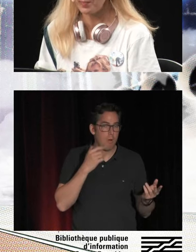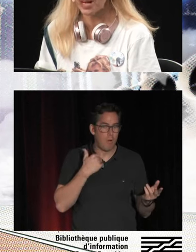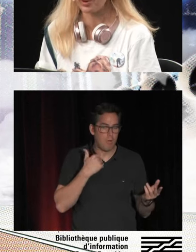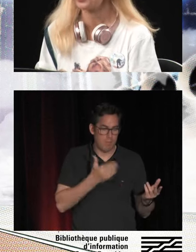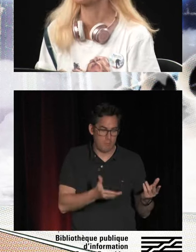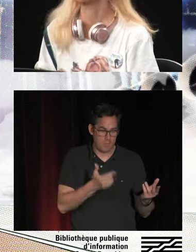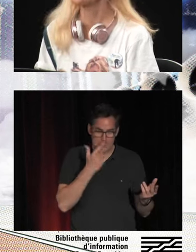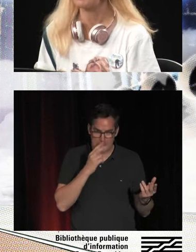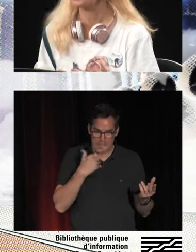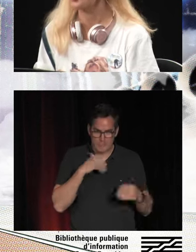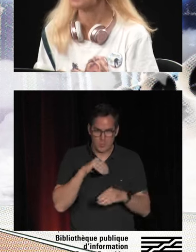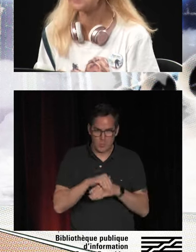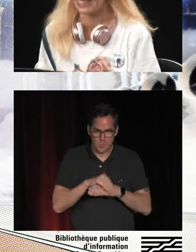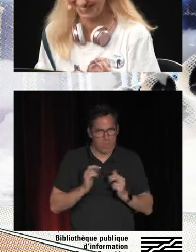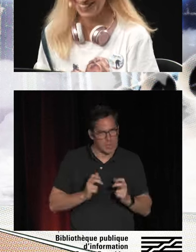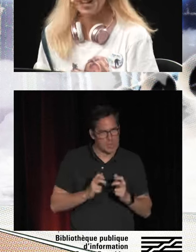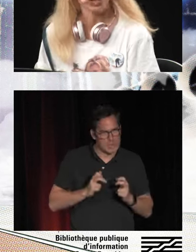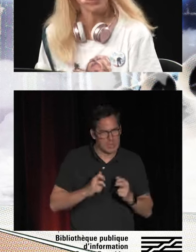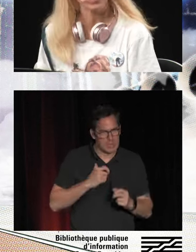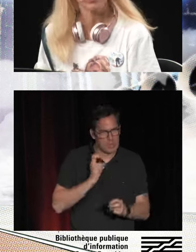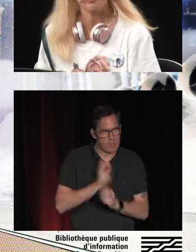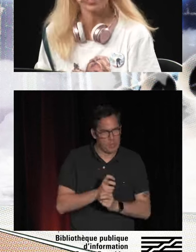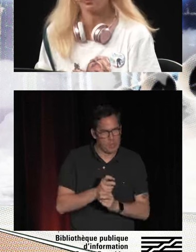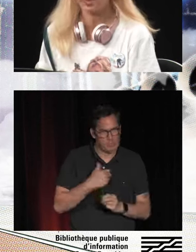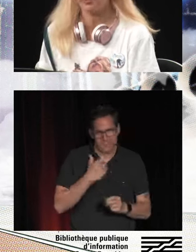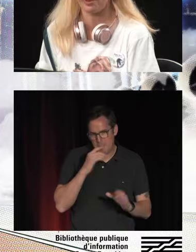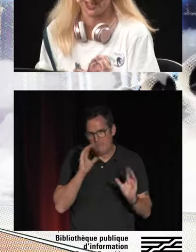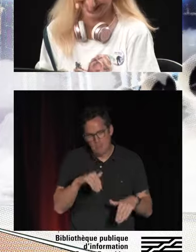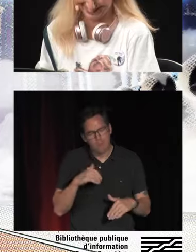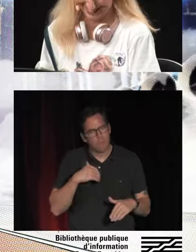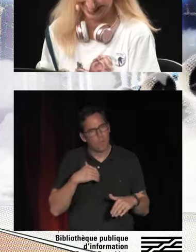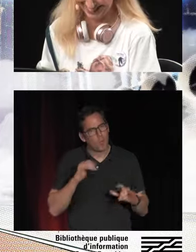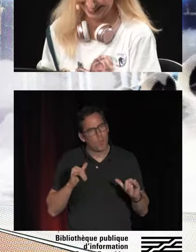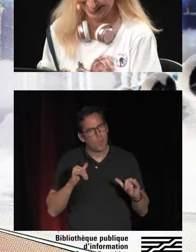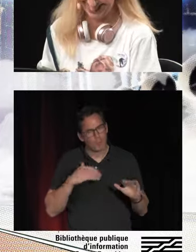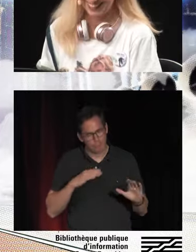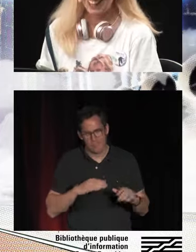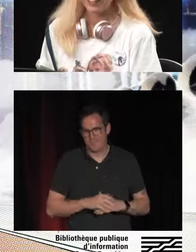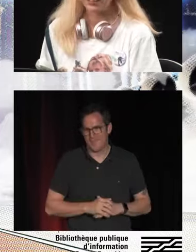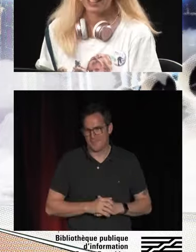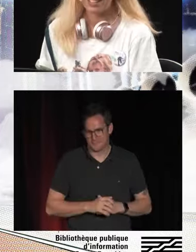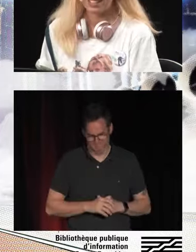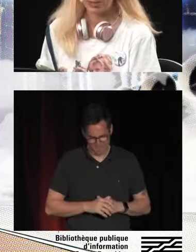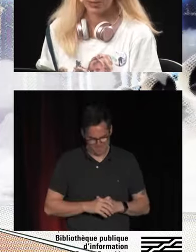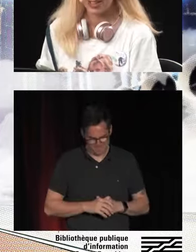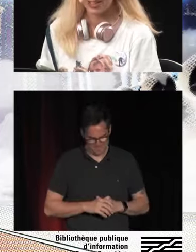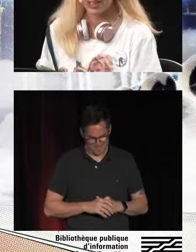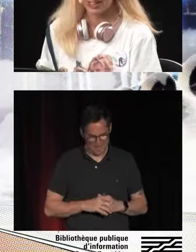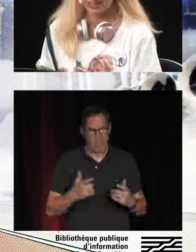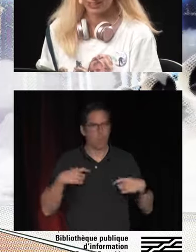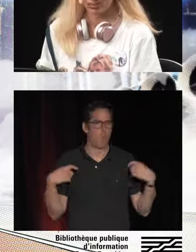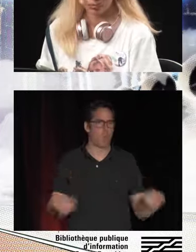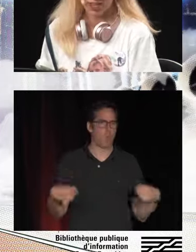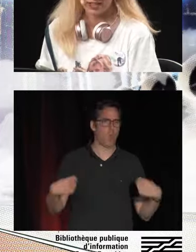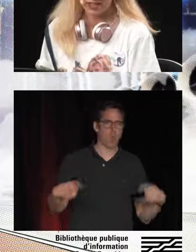parce que là, c'est un peu laborieux ce soir, mais quand même, des fois, je fais des trucs un peu cool. Donc voilà, c'était le moment de flex.